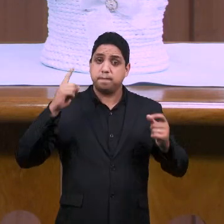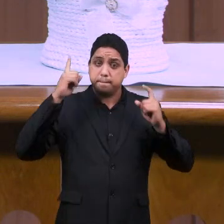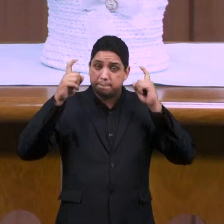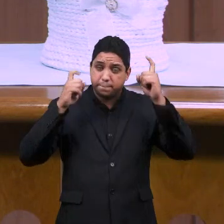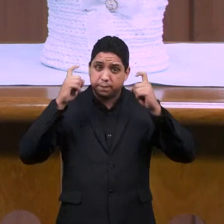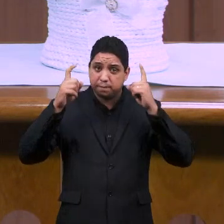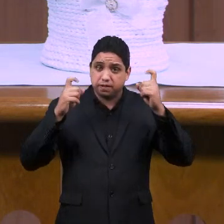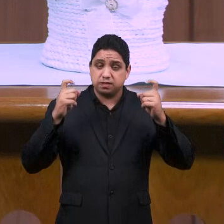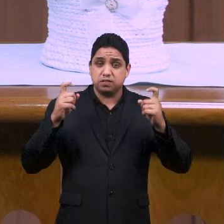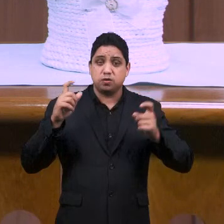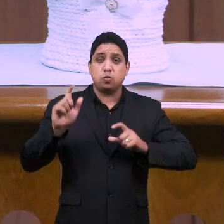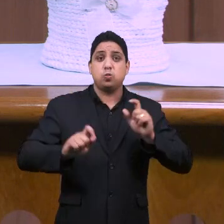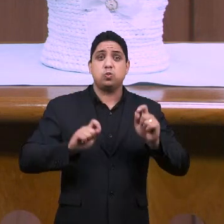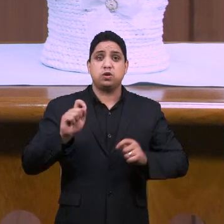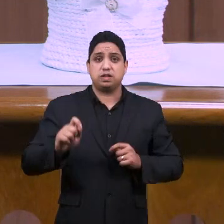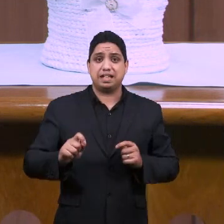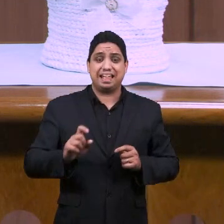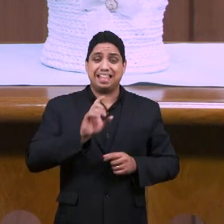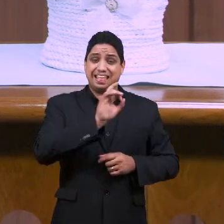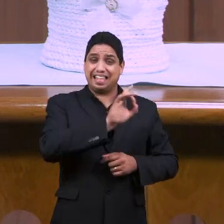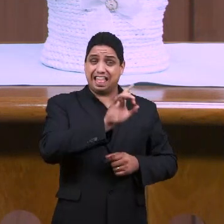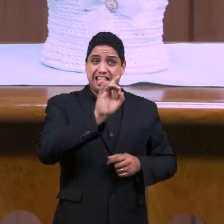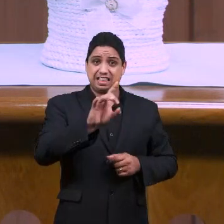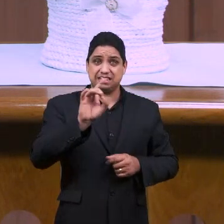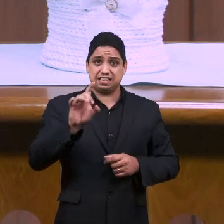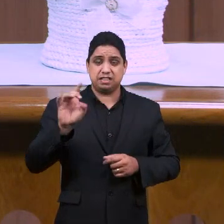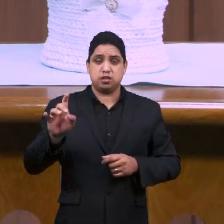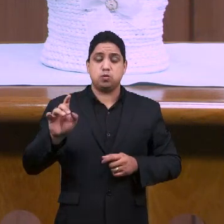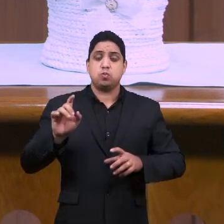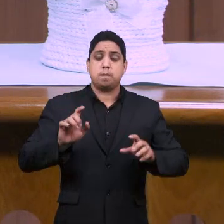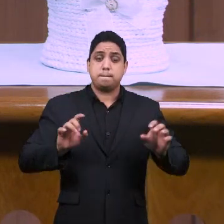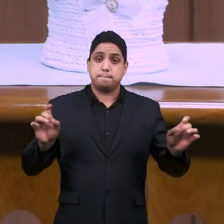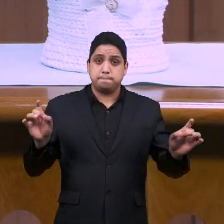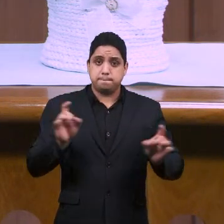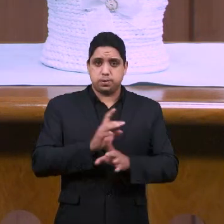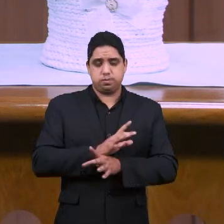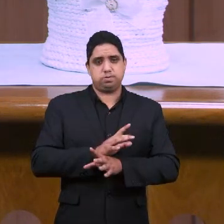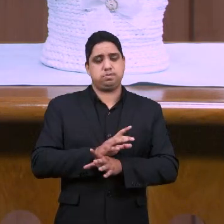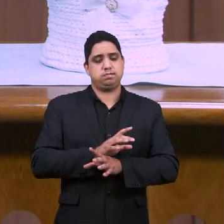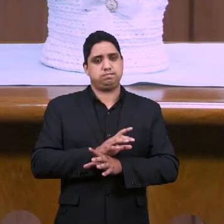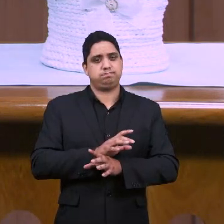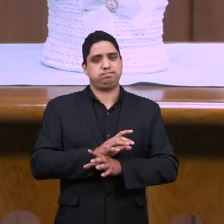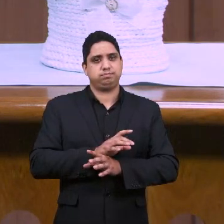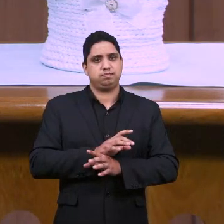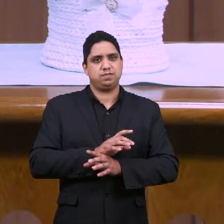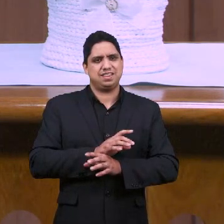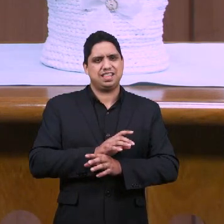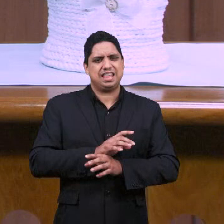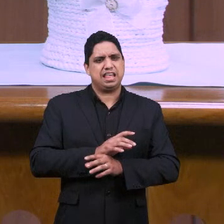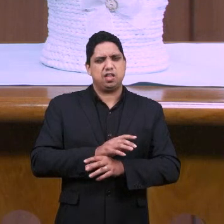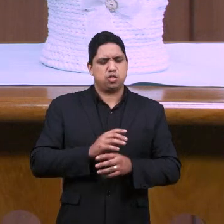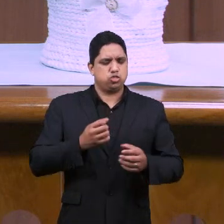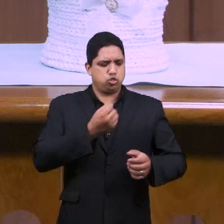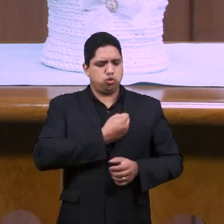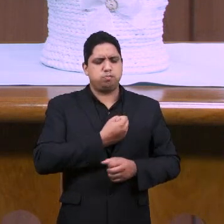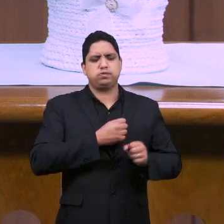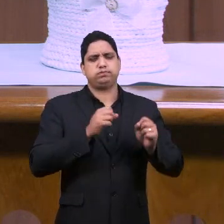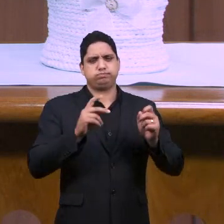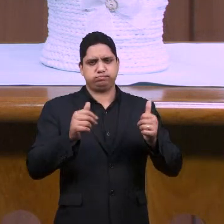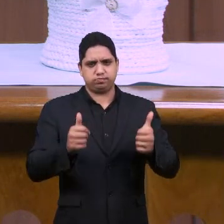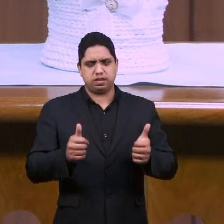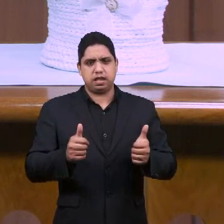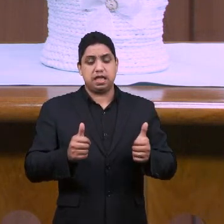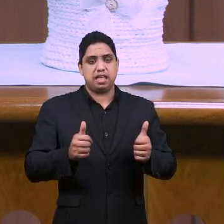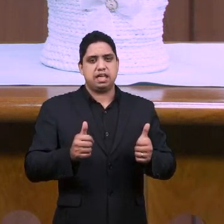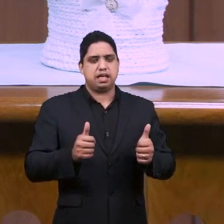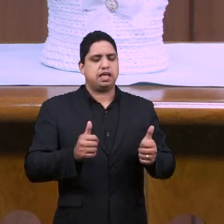notre grande préoccupation, c'est que chacun se prépare. Ils ne sont pas préoccupés avec